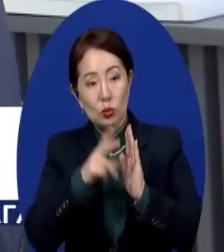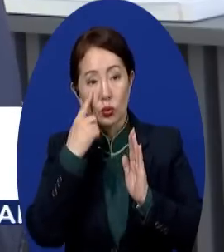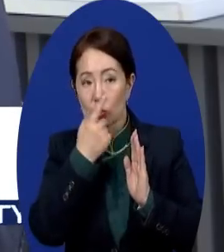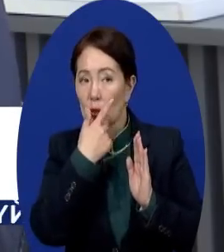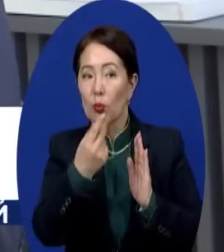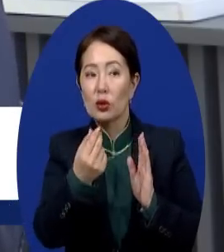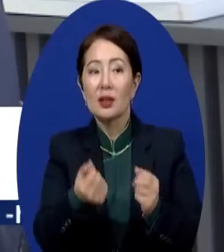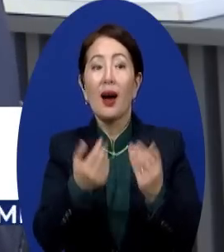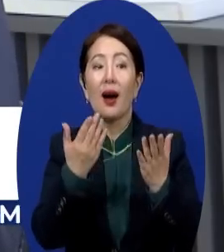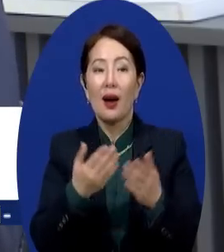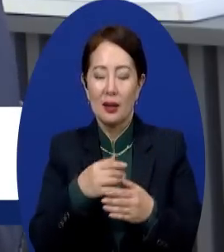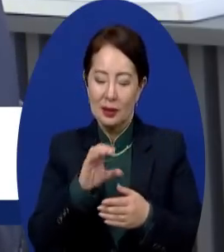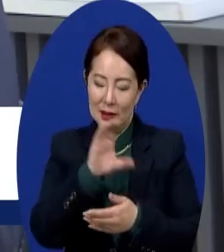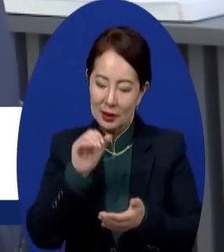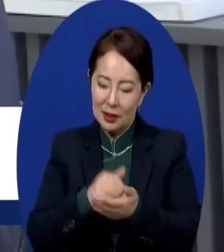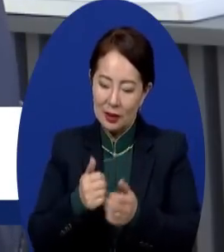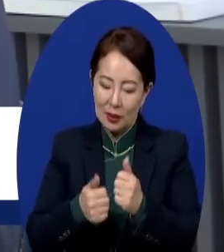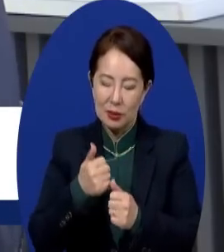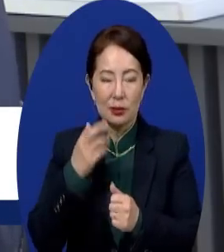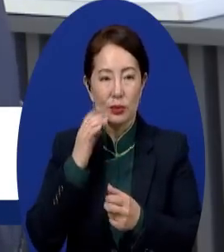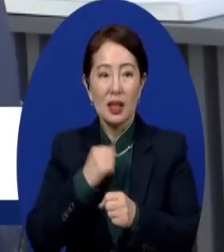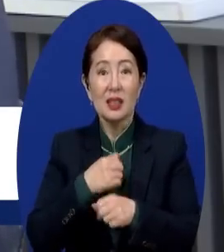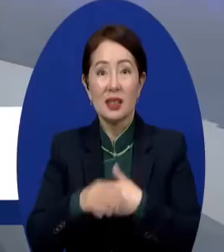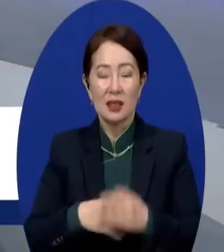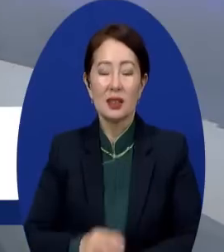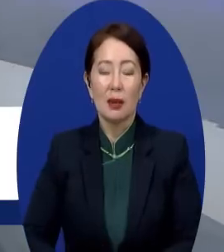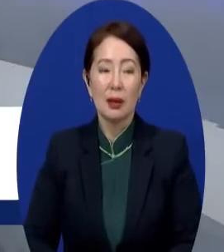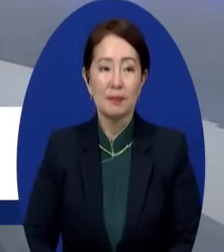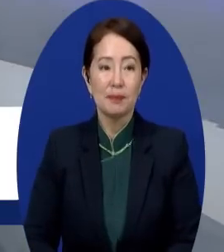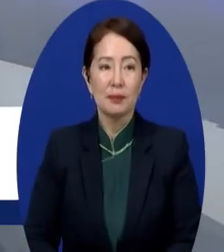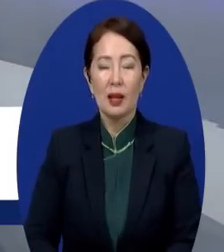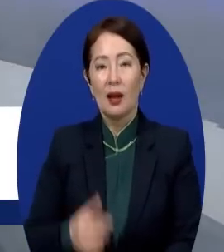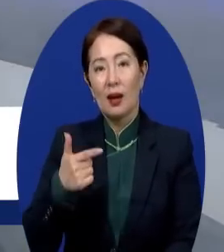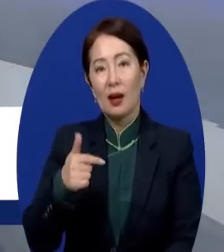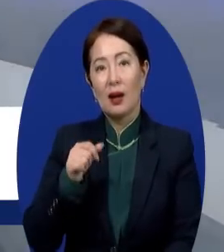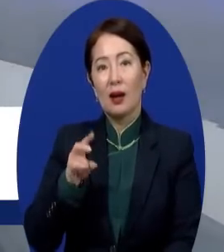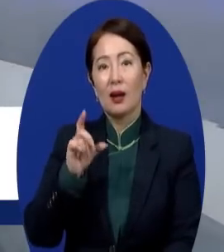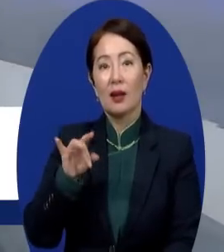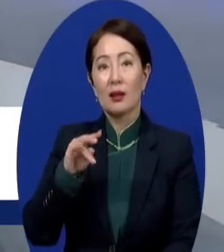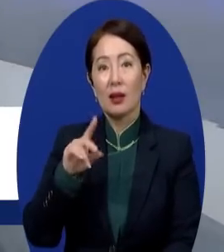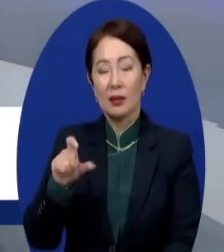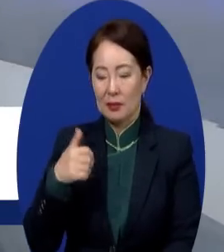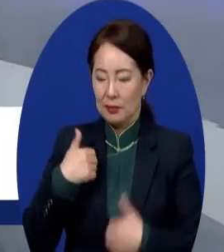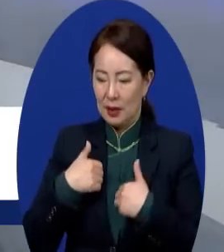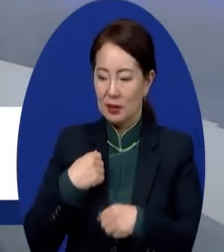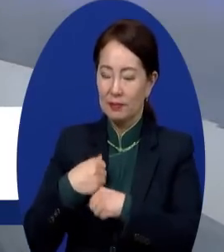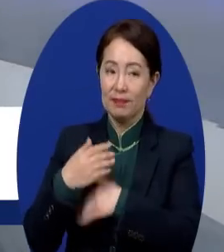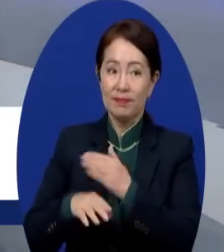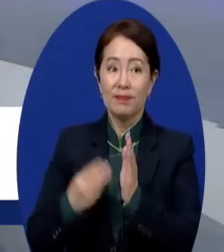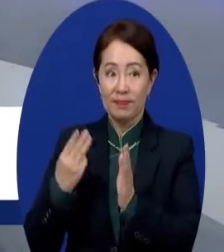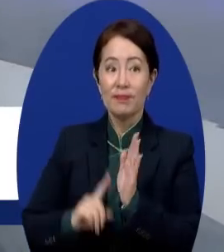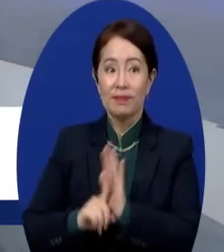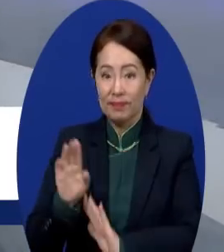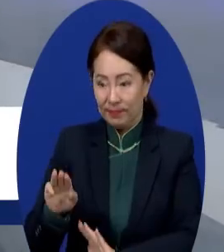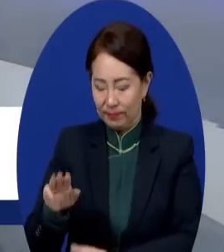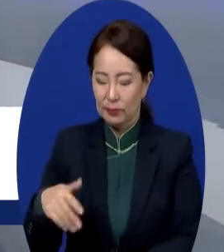үнэлгээний одоо статистик хэмжилтийг боловсруулалт хийж ажиллаж урд нь болж байгаа гэсэн. Тэгэхээр хаан эрдэнэ багшийн гүйцэтгэлийн үнэлгээний шалгалт ингээ эхэлчихсэн шүү дээ. Тэгэхээр одоо ингээд